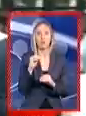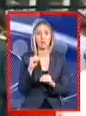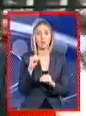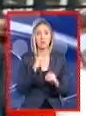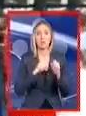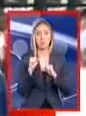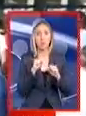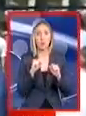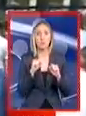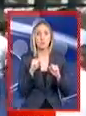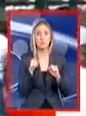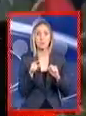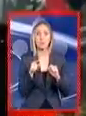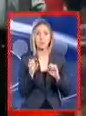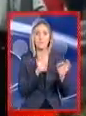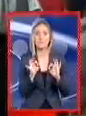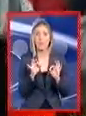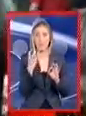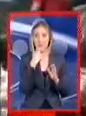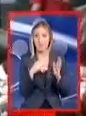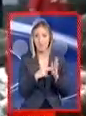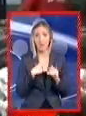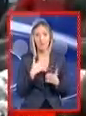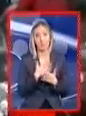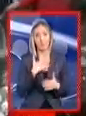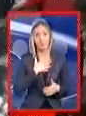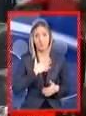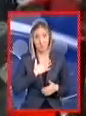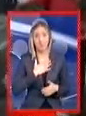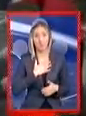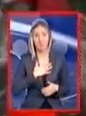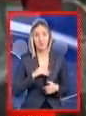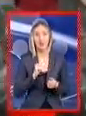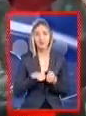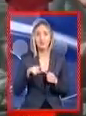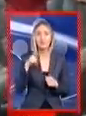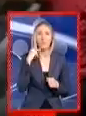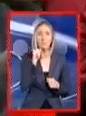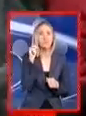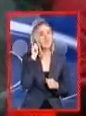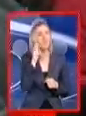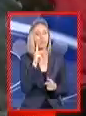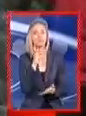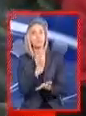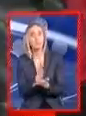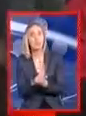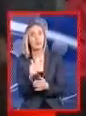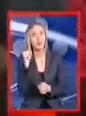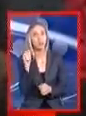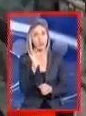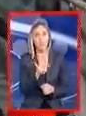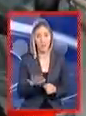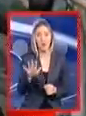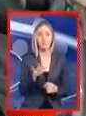bezbednost termoelektrane. I meni je bilo drago da su se svi momci i devojke koji su bili juče u